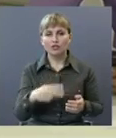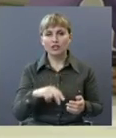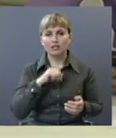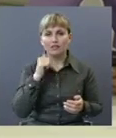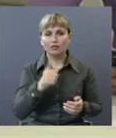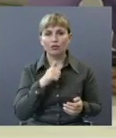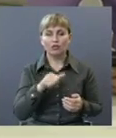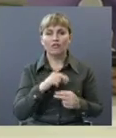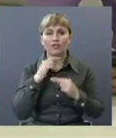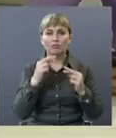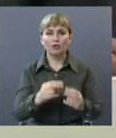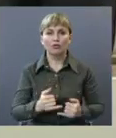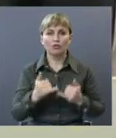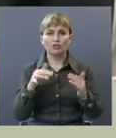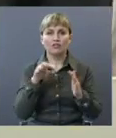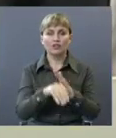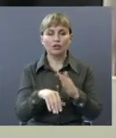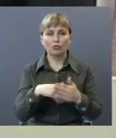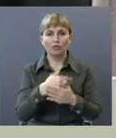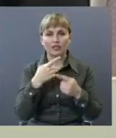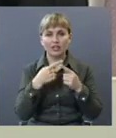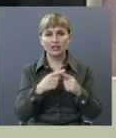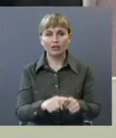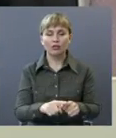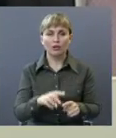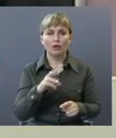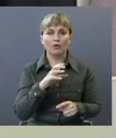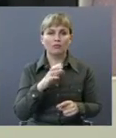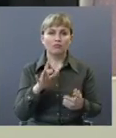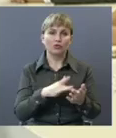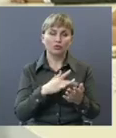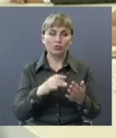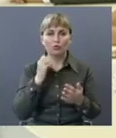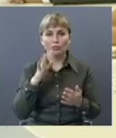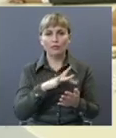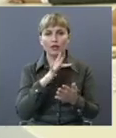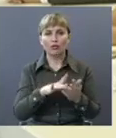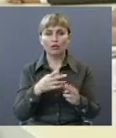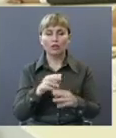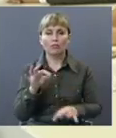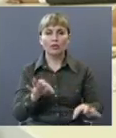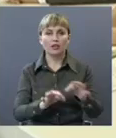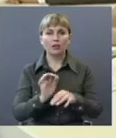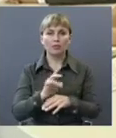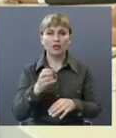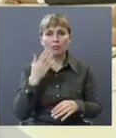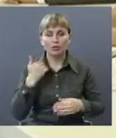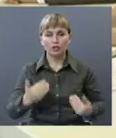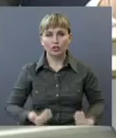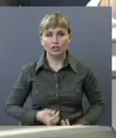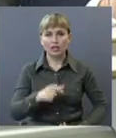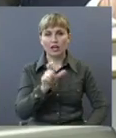года. Особое внимание уделяется внедрению новых технологий. Smart City – умный город. Это проект, направленный на облегчение жизни